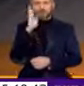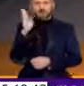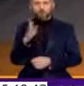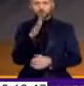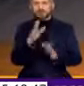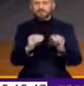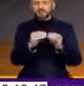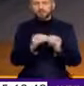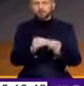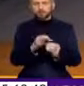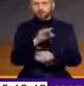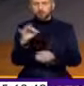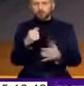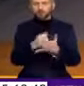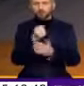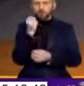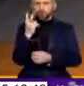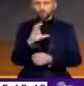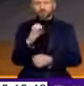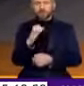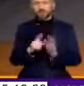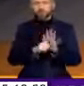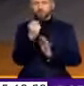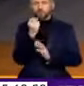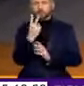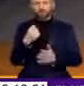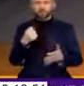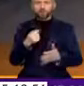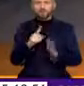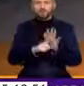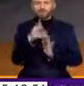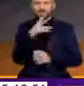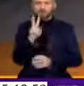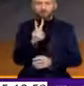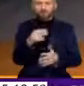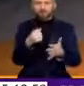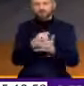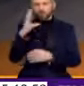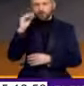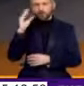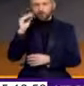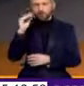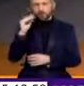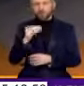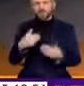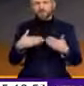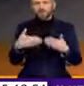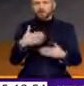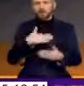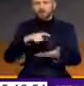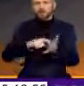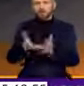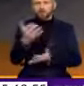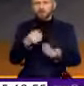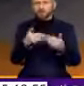з 10 години до обіду, в середу з обіду з 14 години до вечора. Двері нашої приймальні